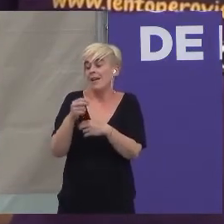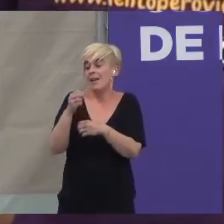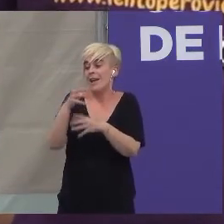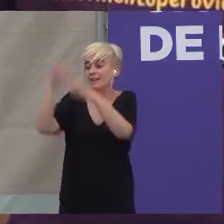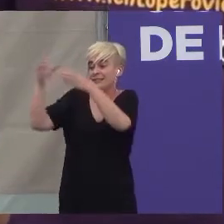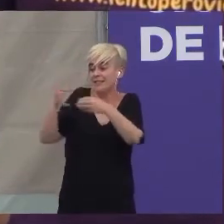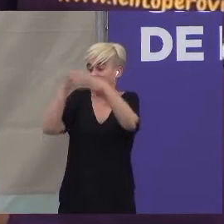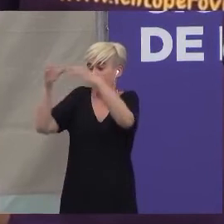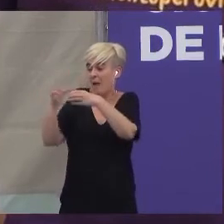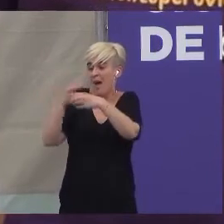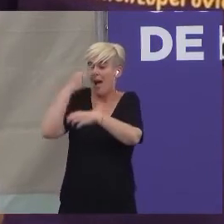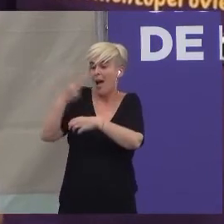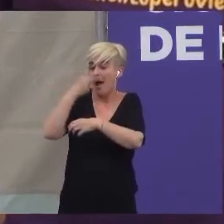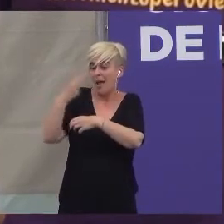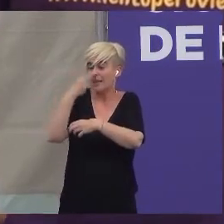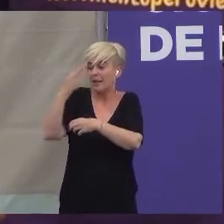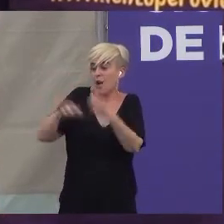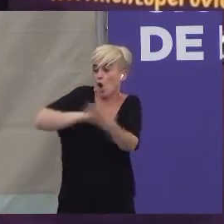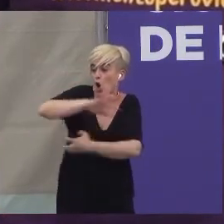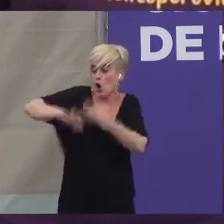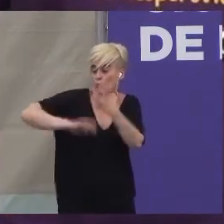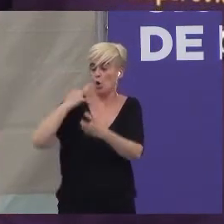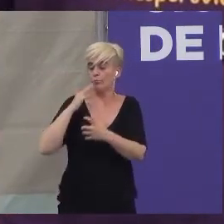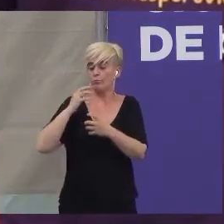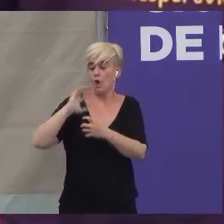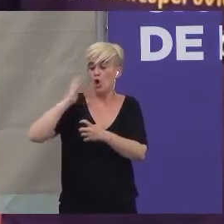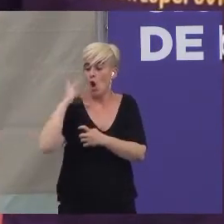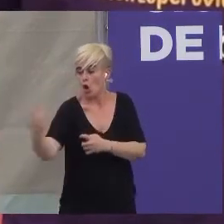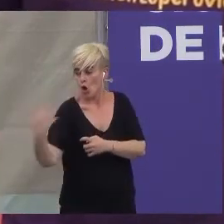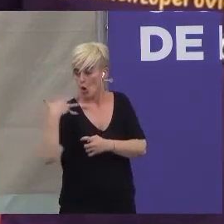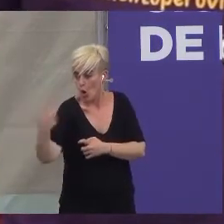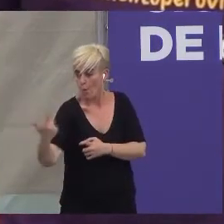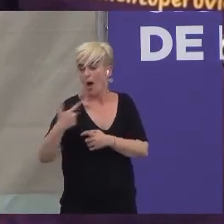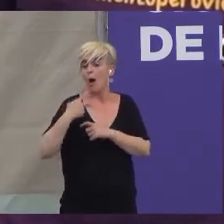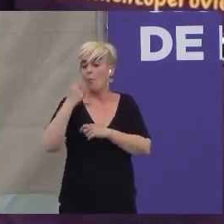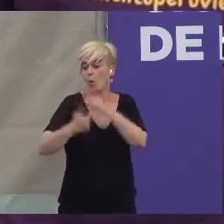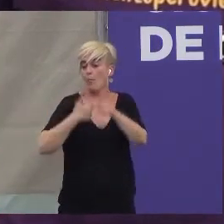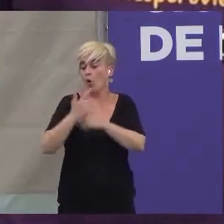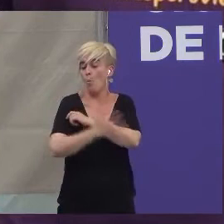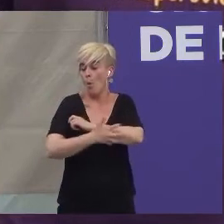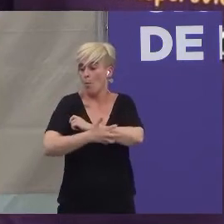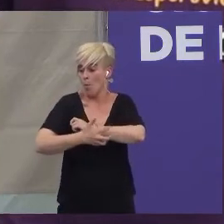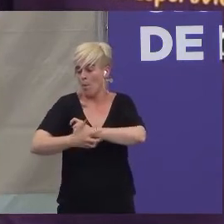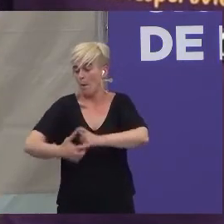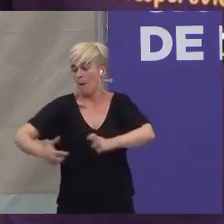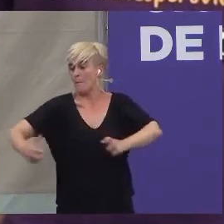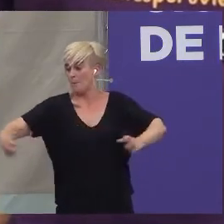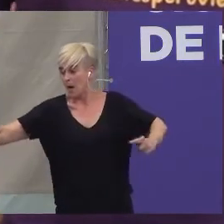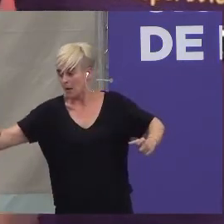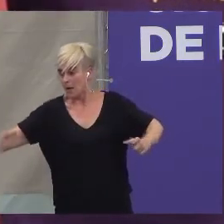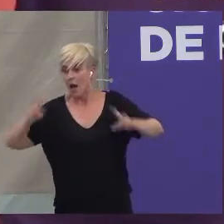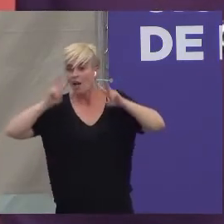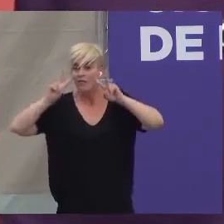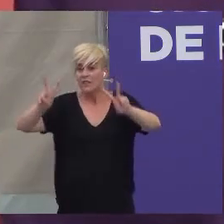d'interessos corruptos que ens saquea, que ens roba i que ens fa cada dia més pobres. En